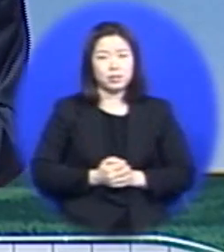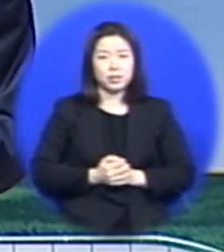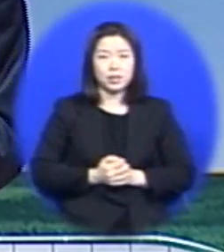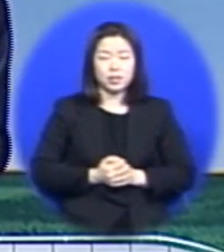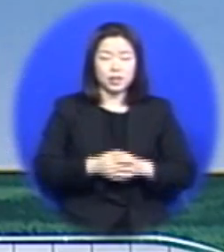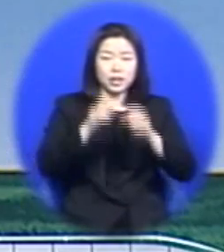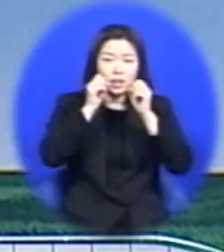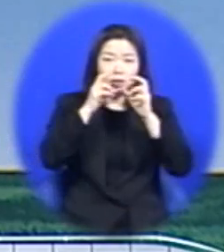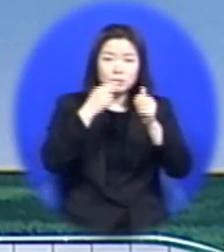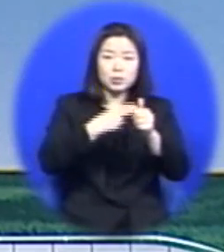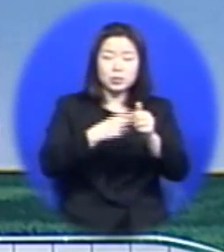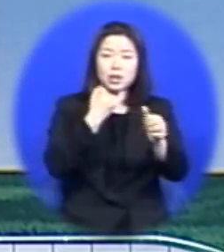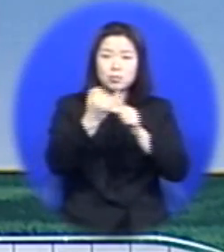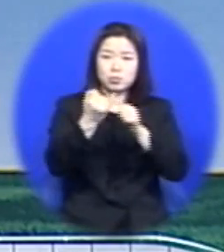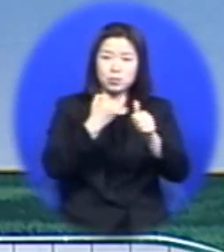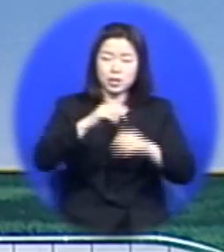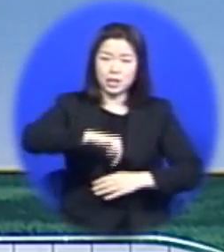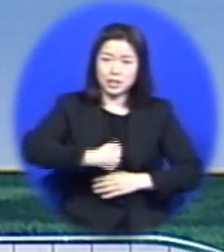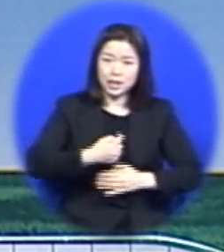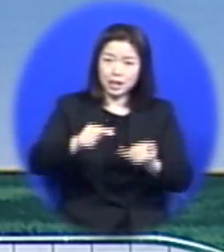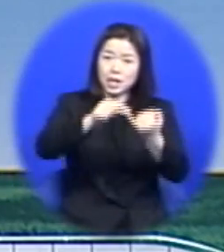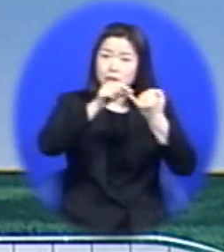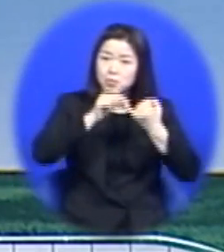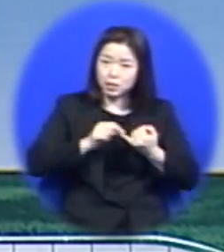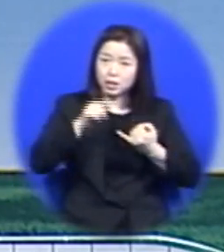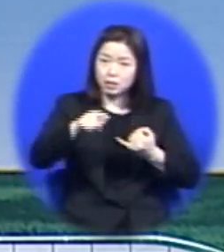선교사 부부에게 자기가 입양되는 그 순간